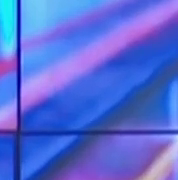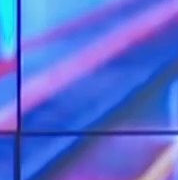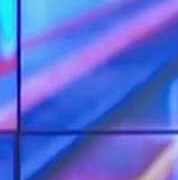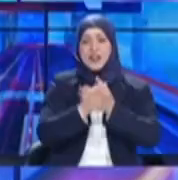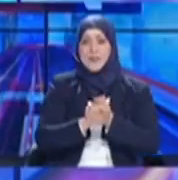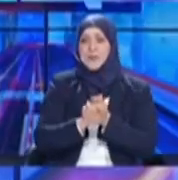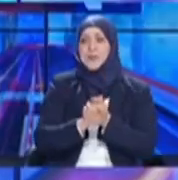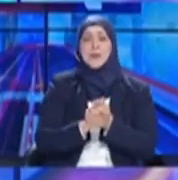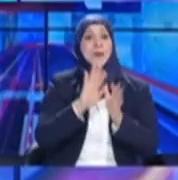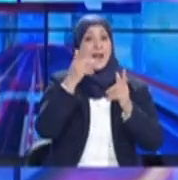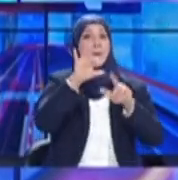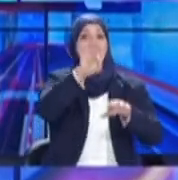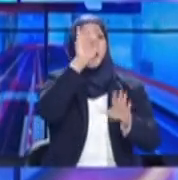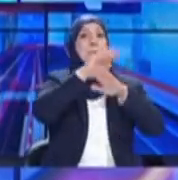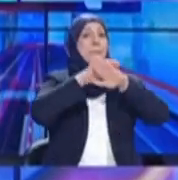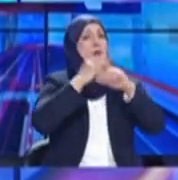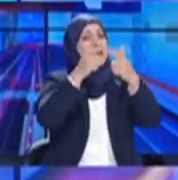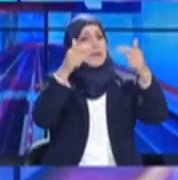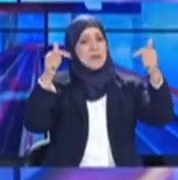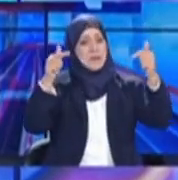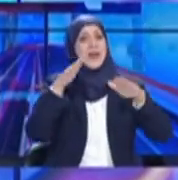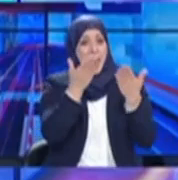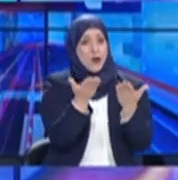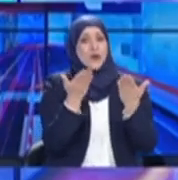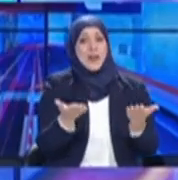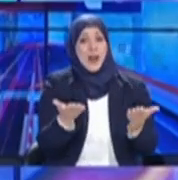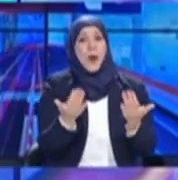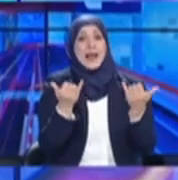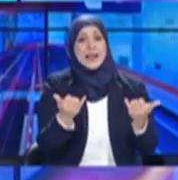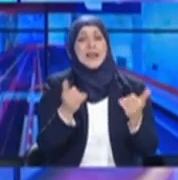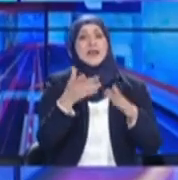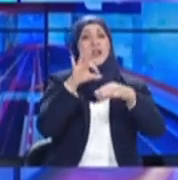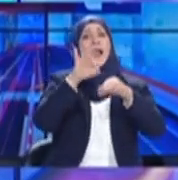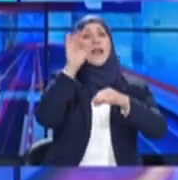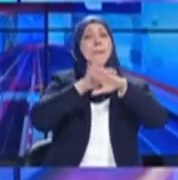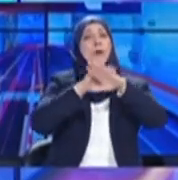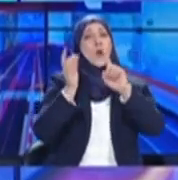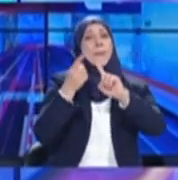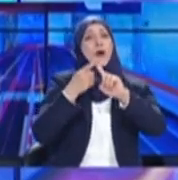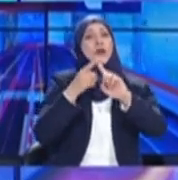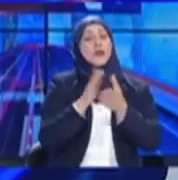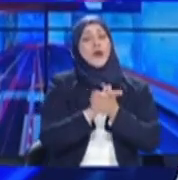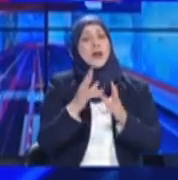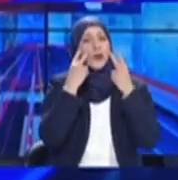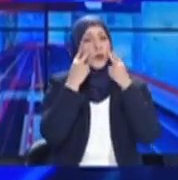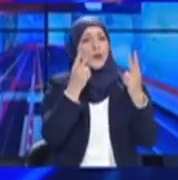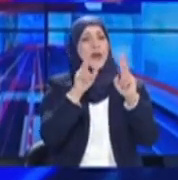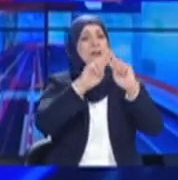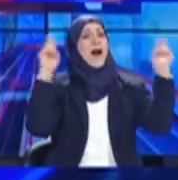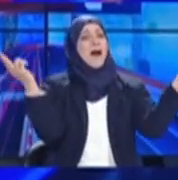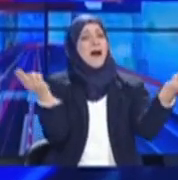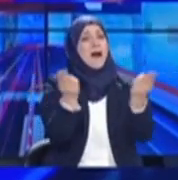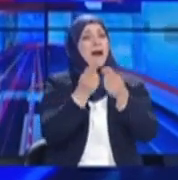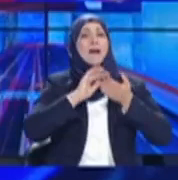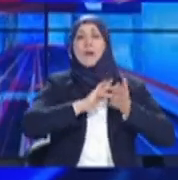نختار ها في برنامج مع الناس الان هذه المقاربه انه المقاومه باشكالها وشفنا في العالم الكل اه اه